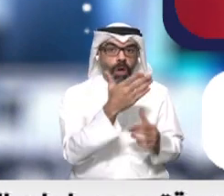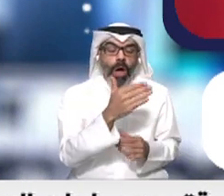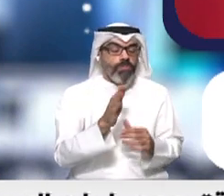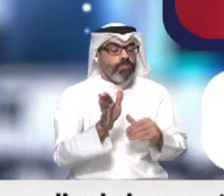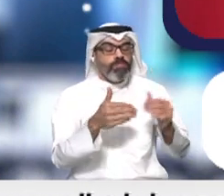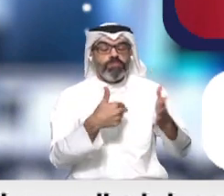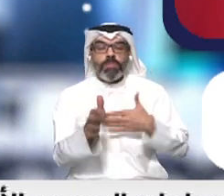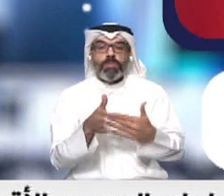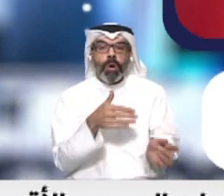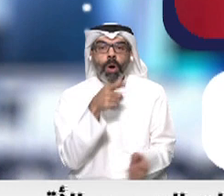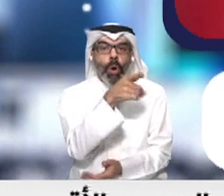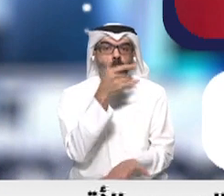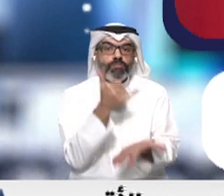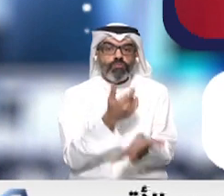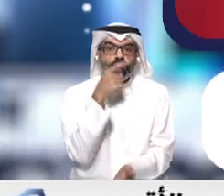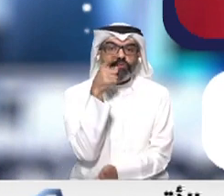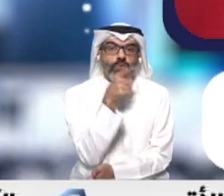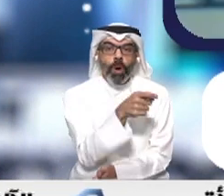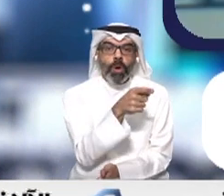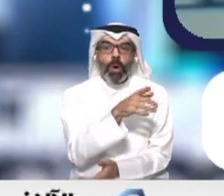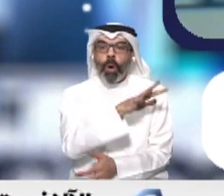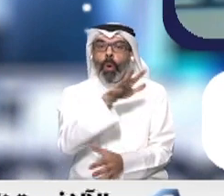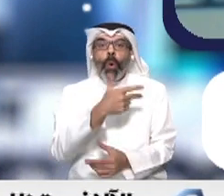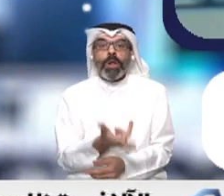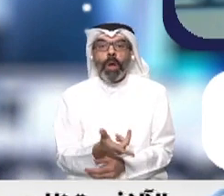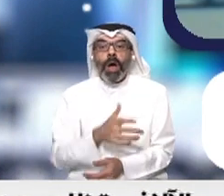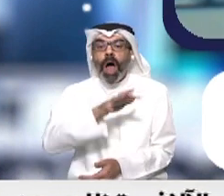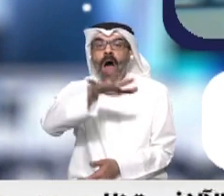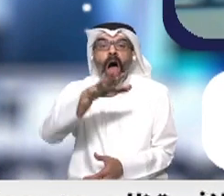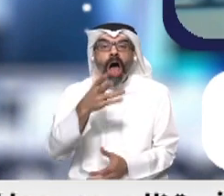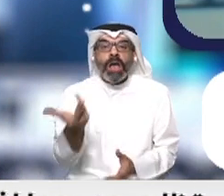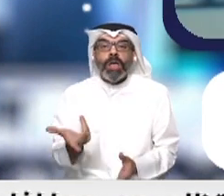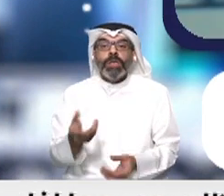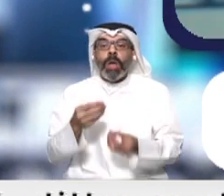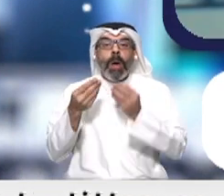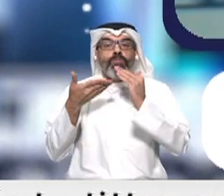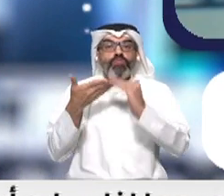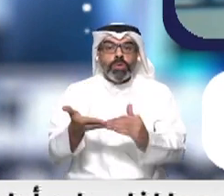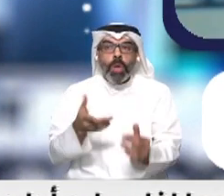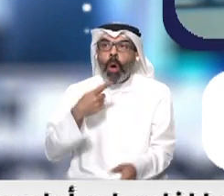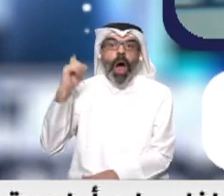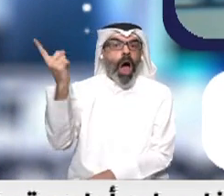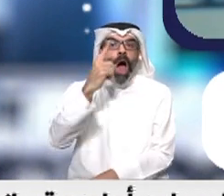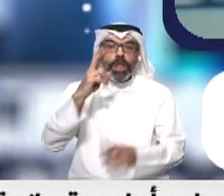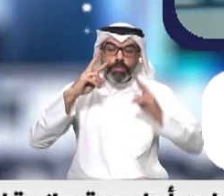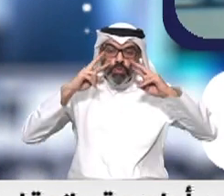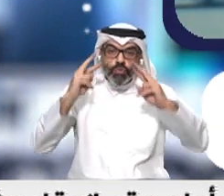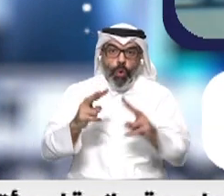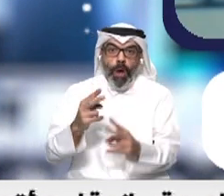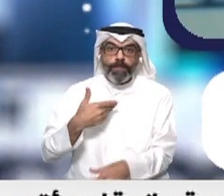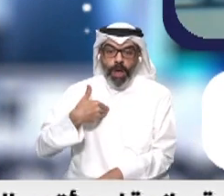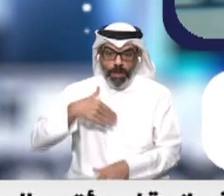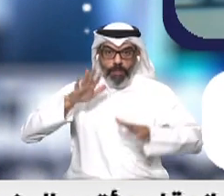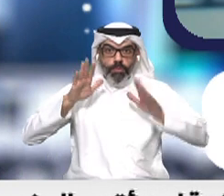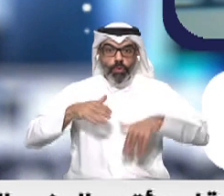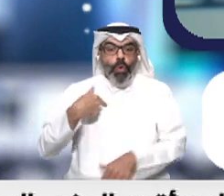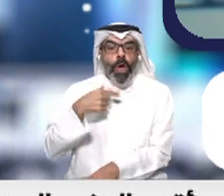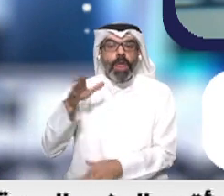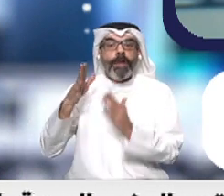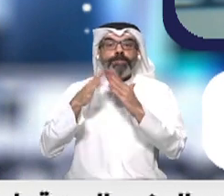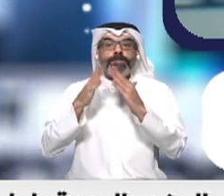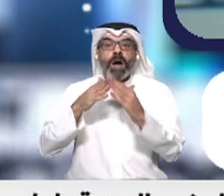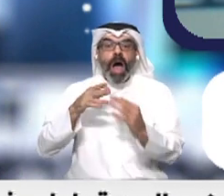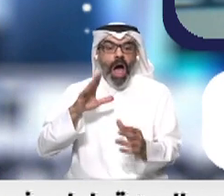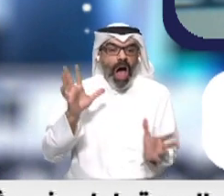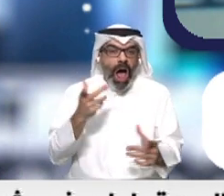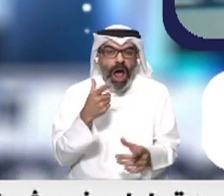الثوابت والمقدرات الفلسطينية. هذا ما يرفضه العرب جميعا، ويجب أن نكون حريصين حتى لا نقع في